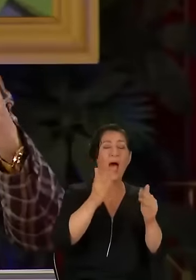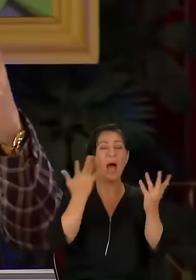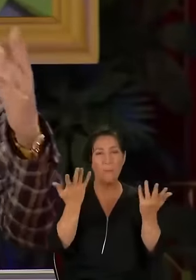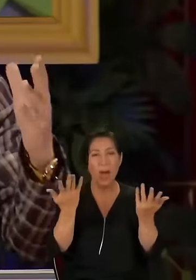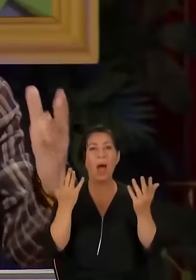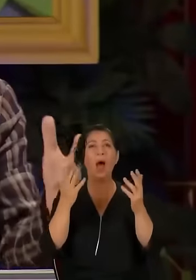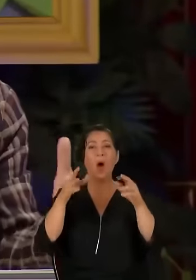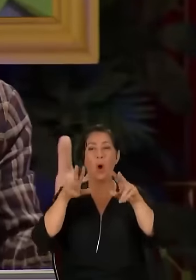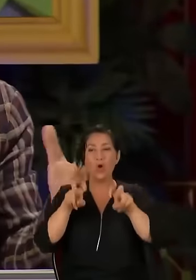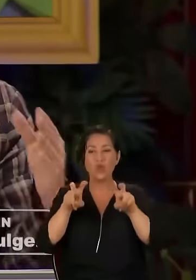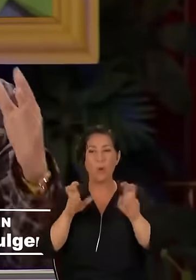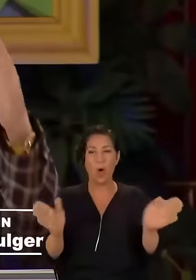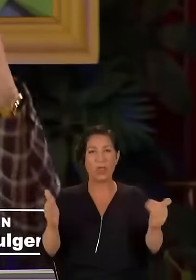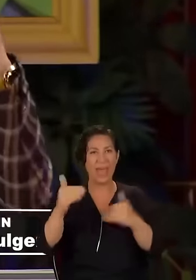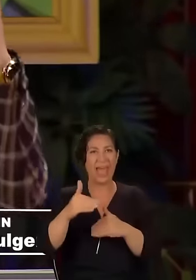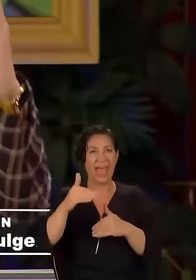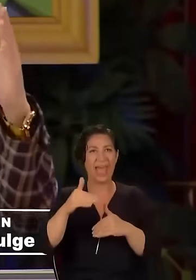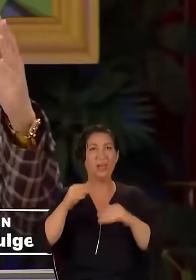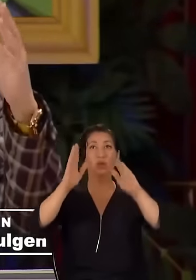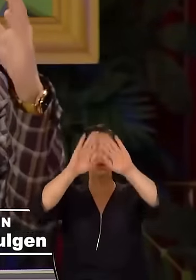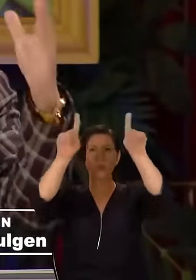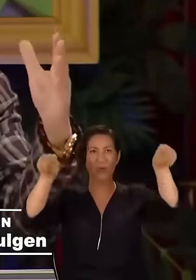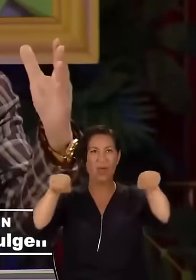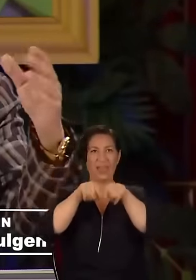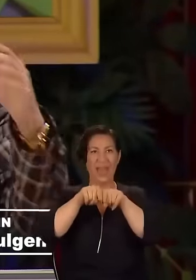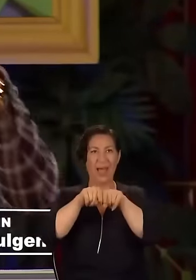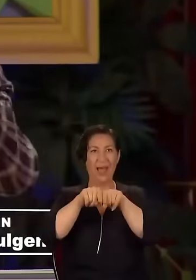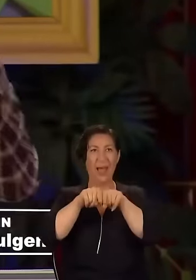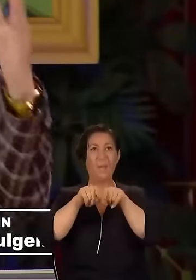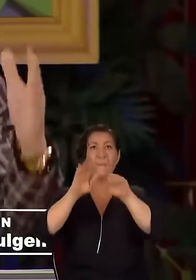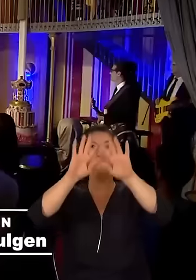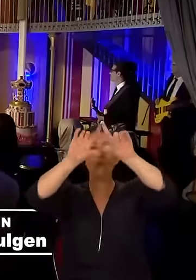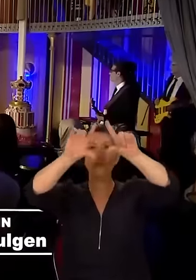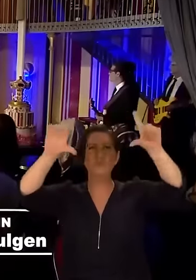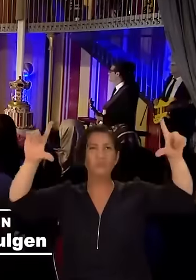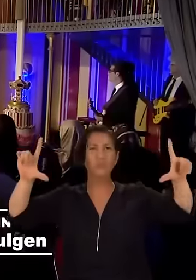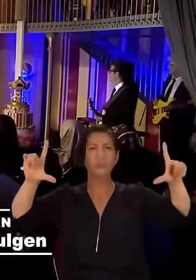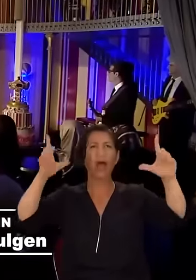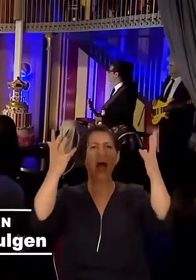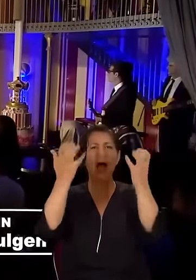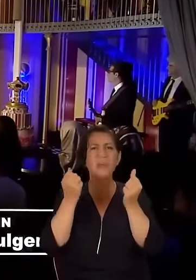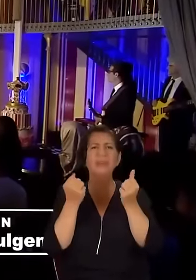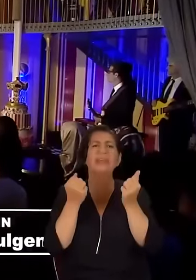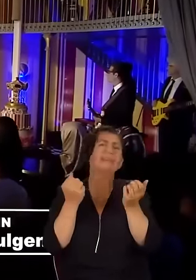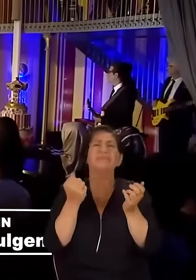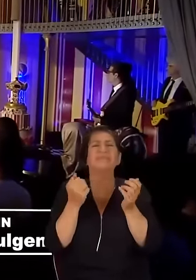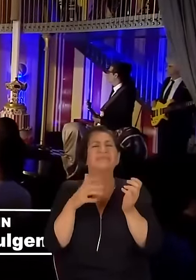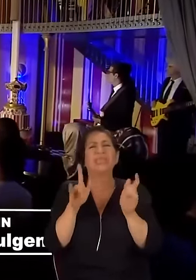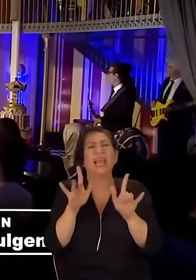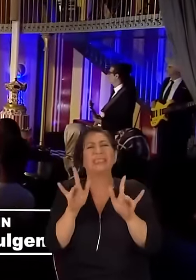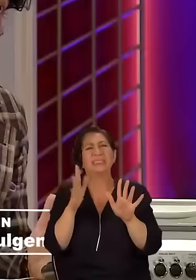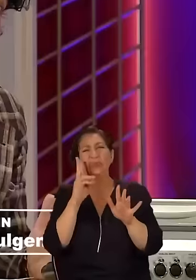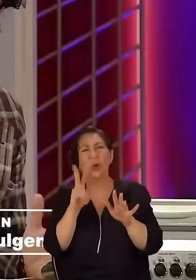ama oturma odalarının duvarına, ana duvarına büyük bir ekran almaktan artık imtina